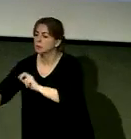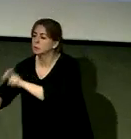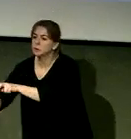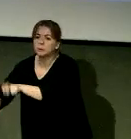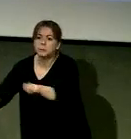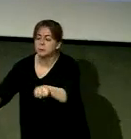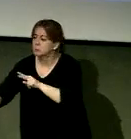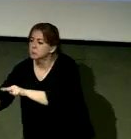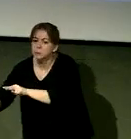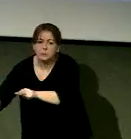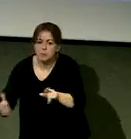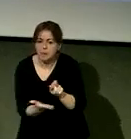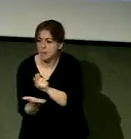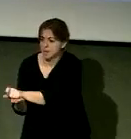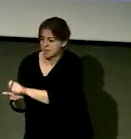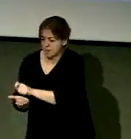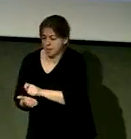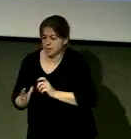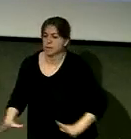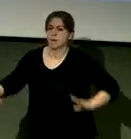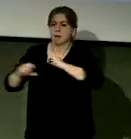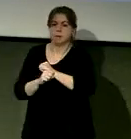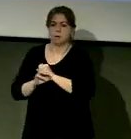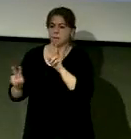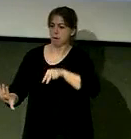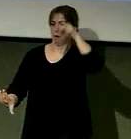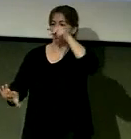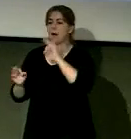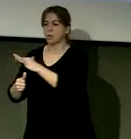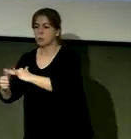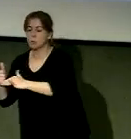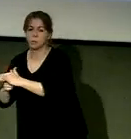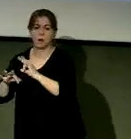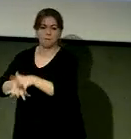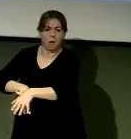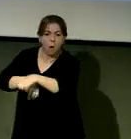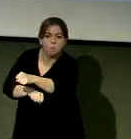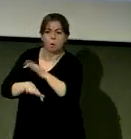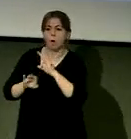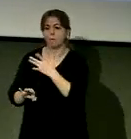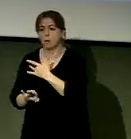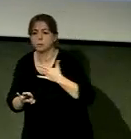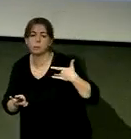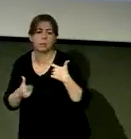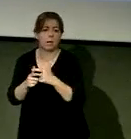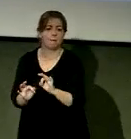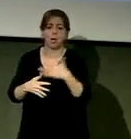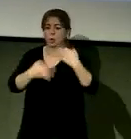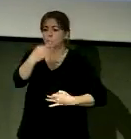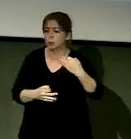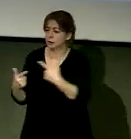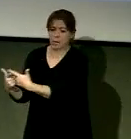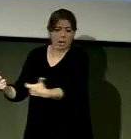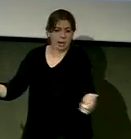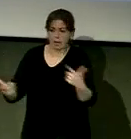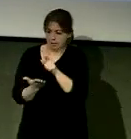secteur social, de l'éducation, de la justice, de l'emploi, des dispositifs de santé et bien d'autres. Mettre en lien les